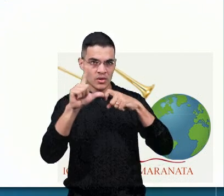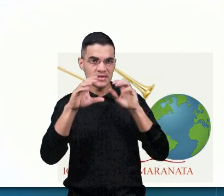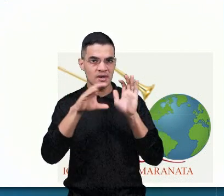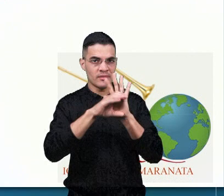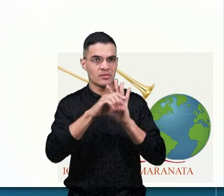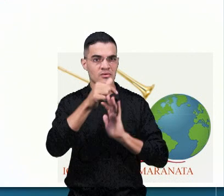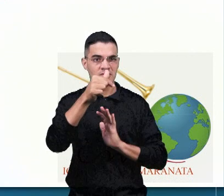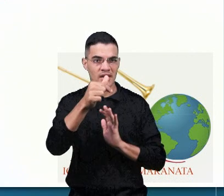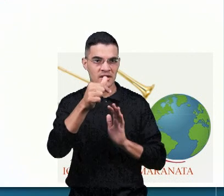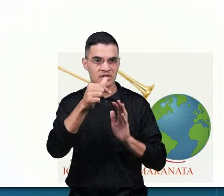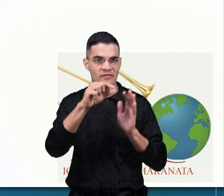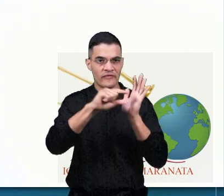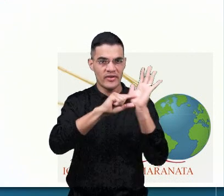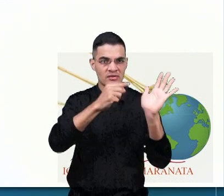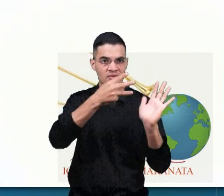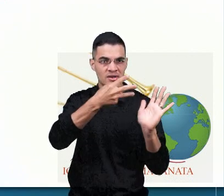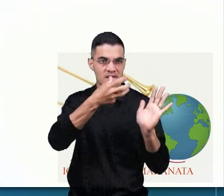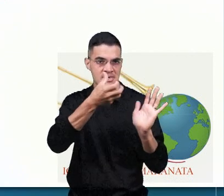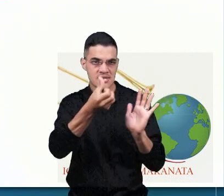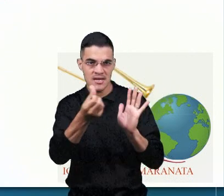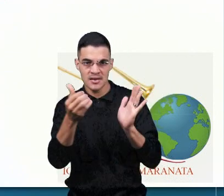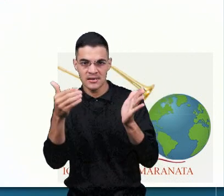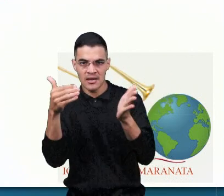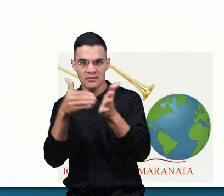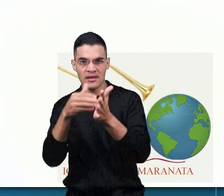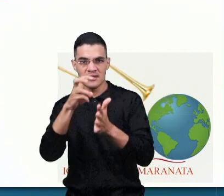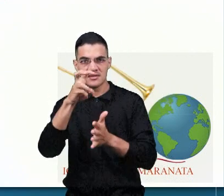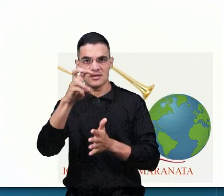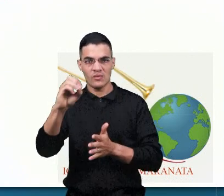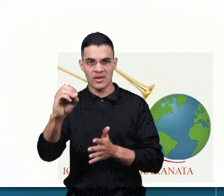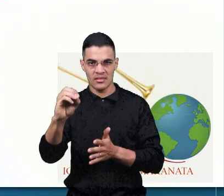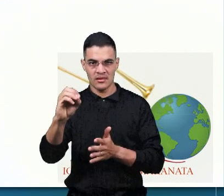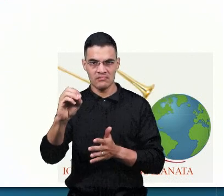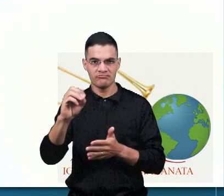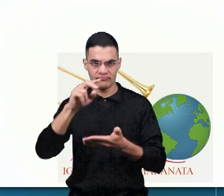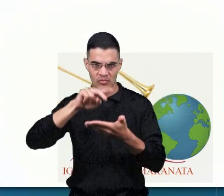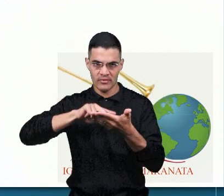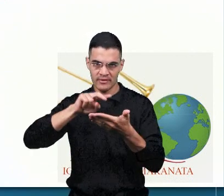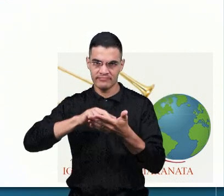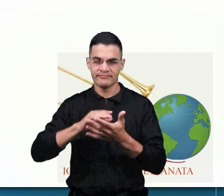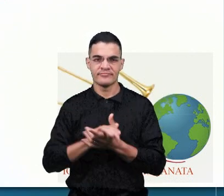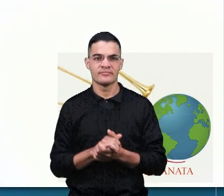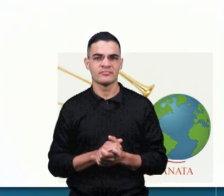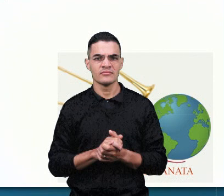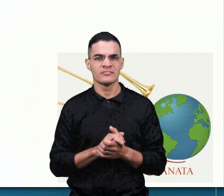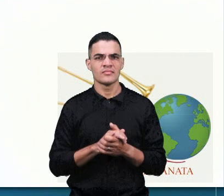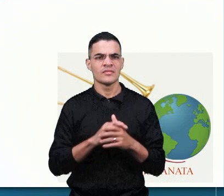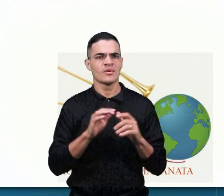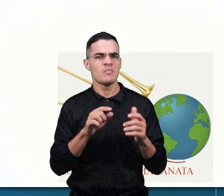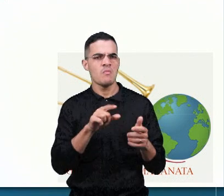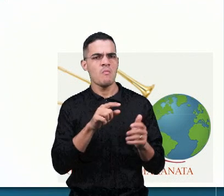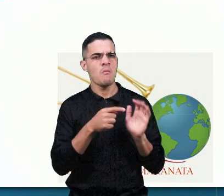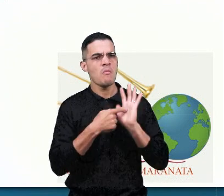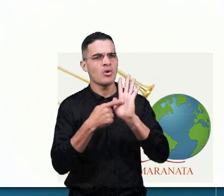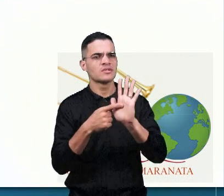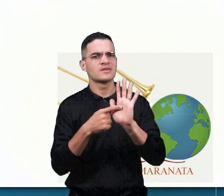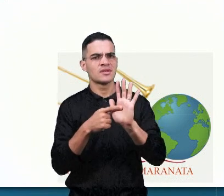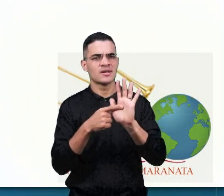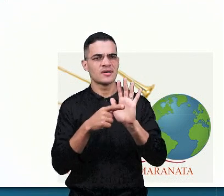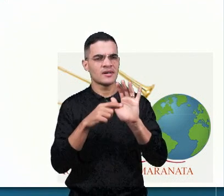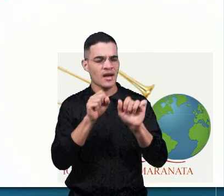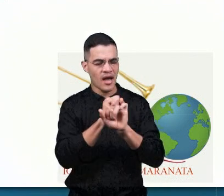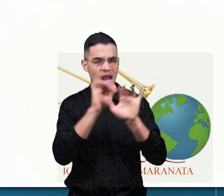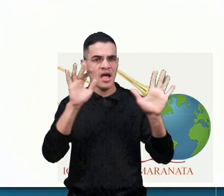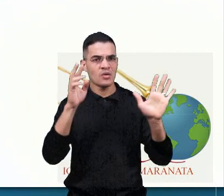versets 36 à 50, donc voici le texte que nous allons